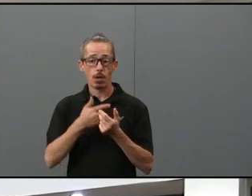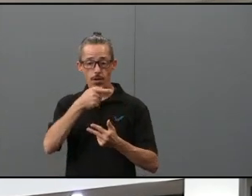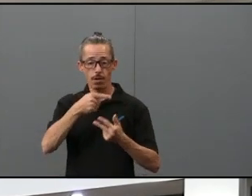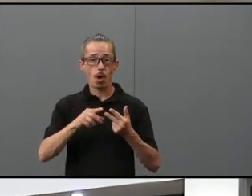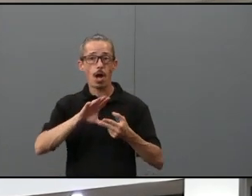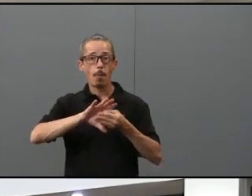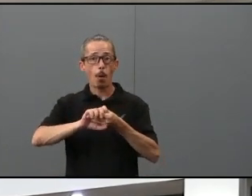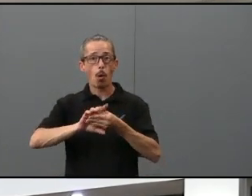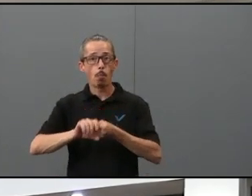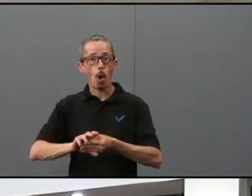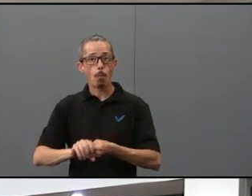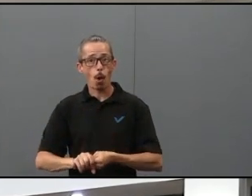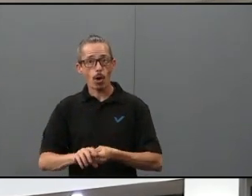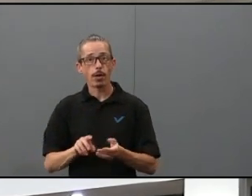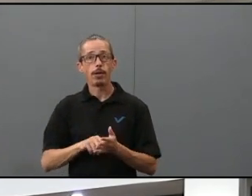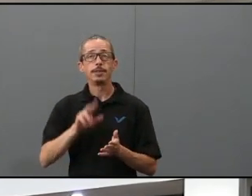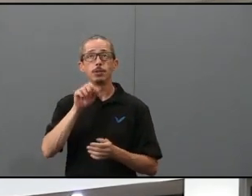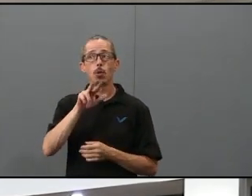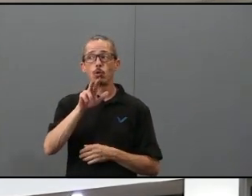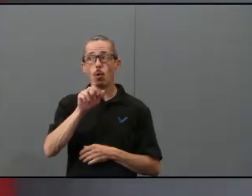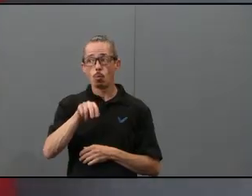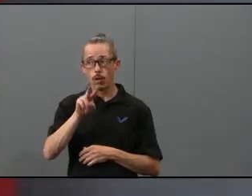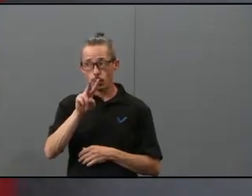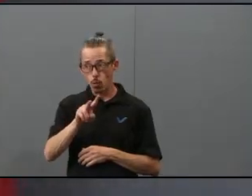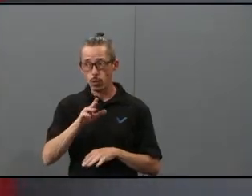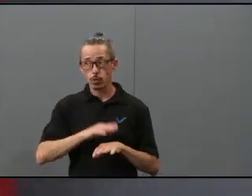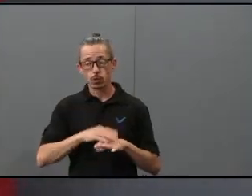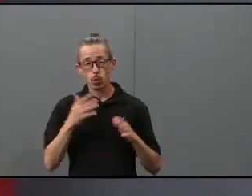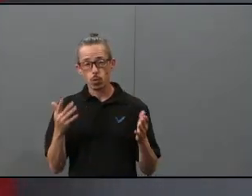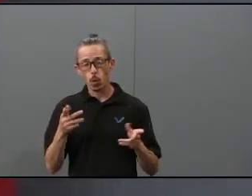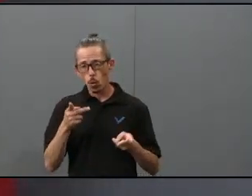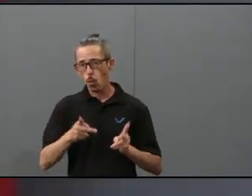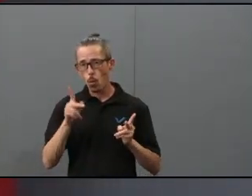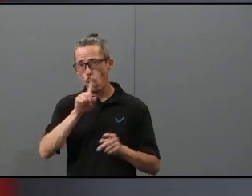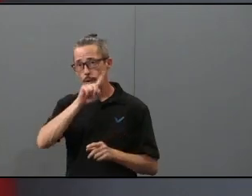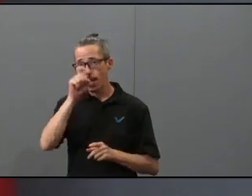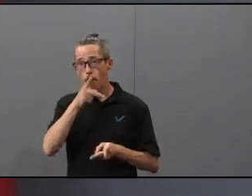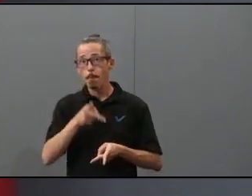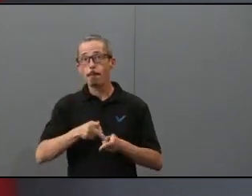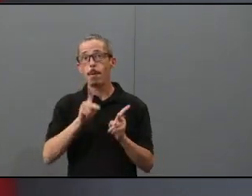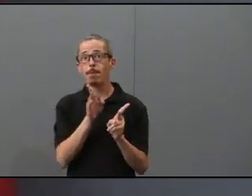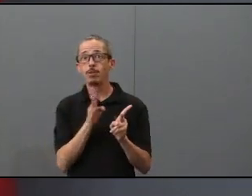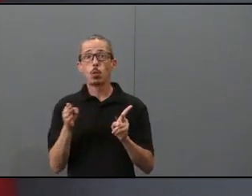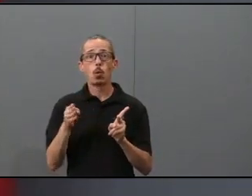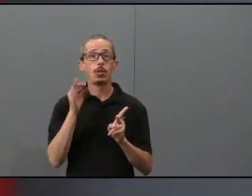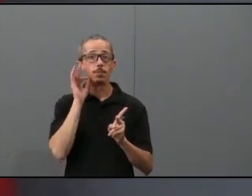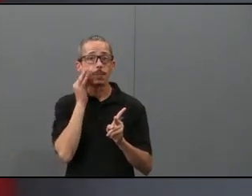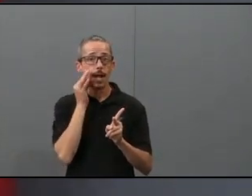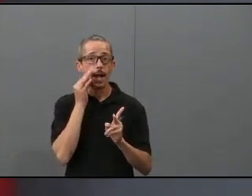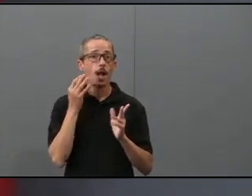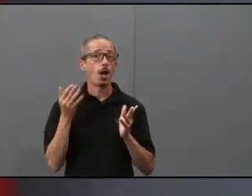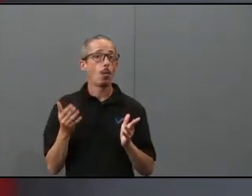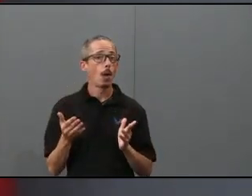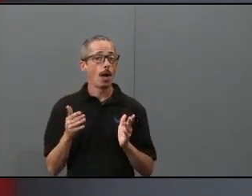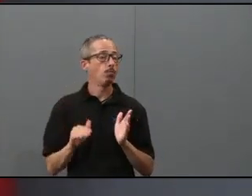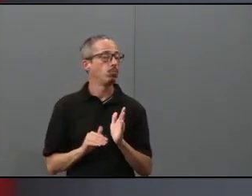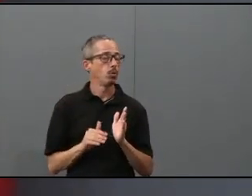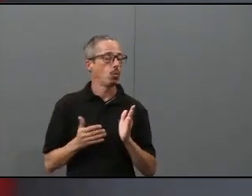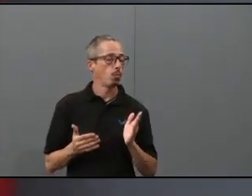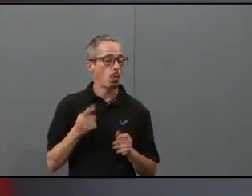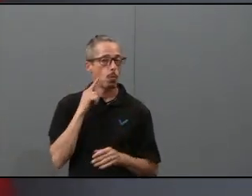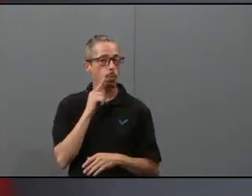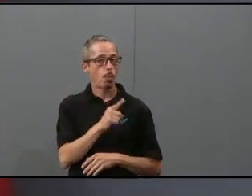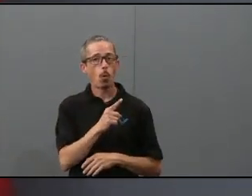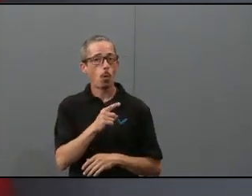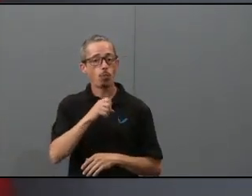bloc donc 6.3.2 il s'agit ici d'une dérogation mineure que le Conseil approuverait pour les